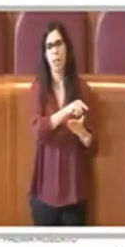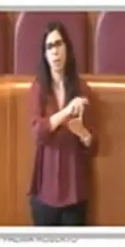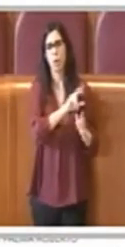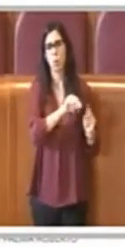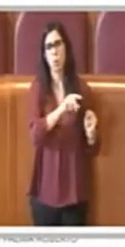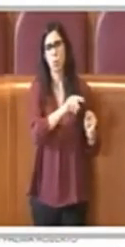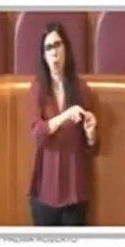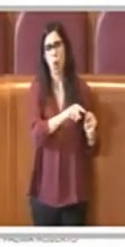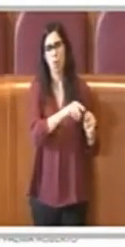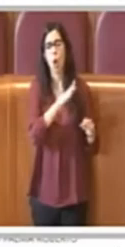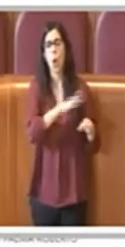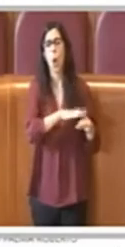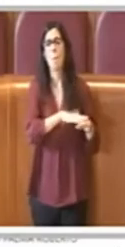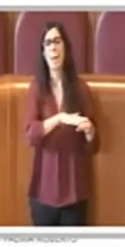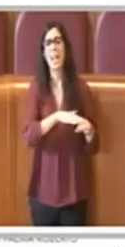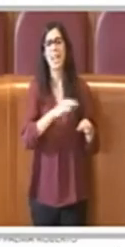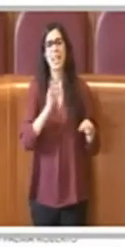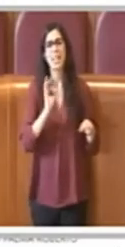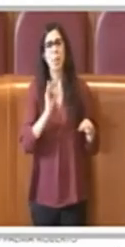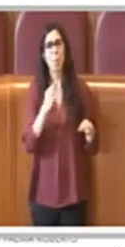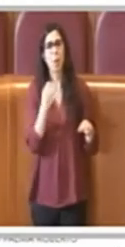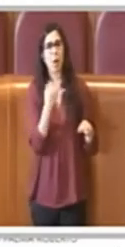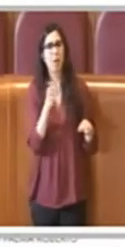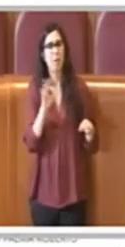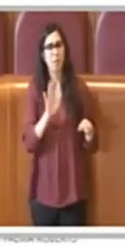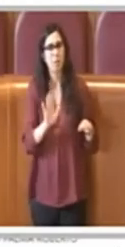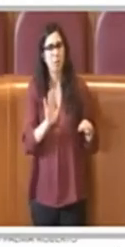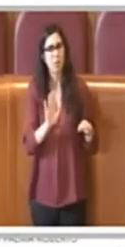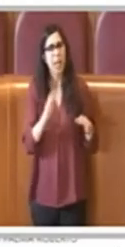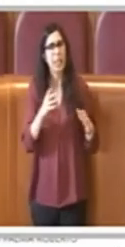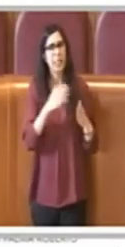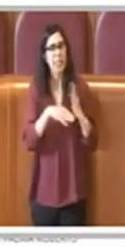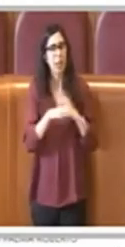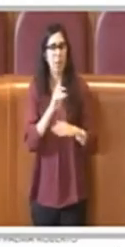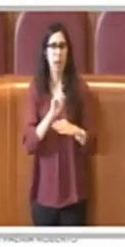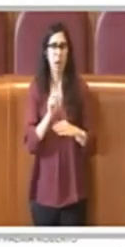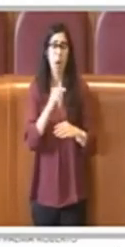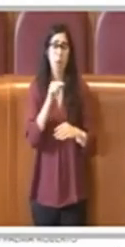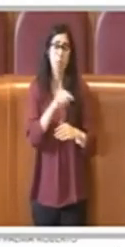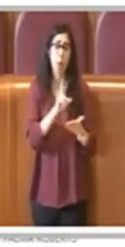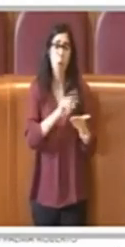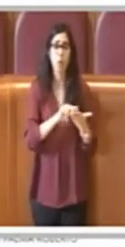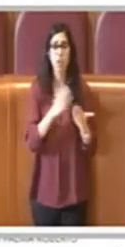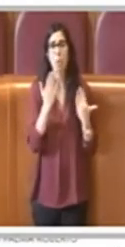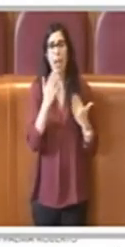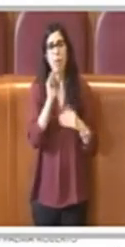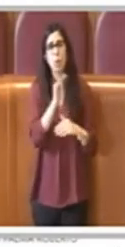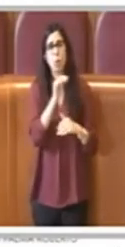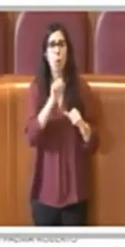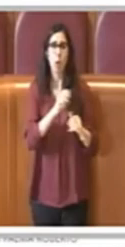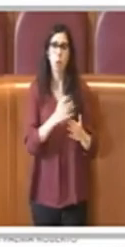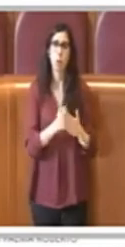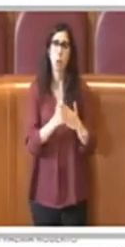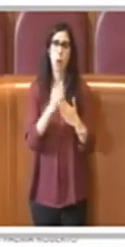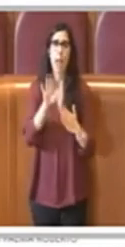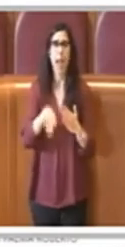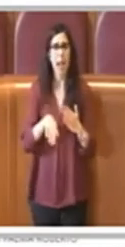la disabilità. E di fatto, ecco, ci auspichiamo anche che questo ufficio magari in un futuro possa essere di supporto anche alle